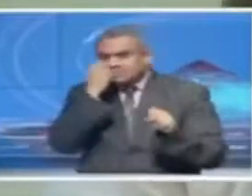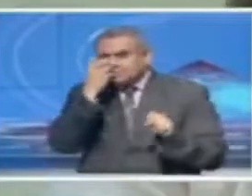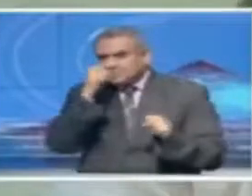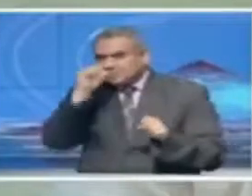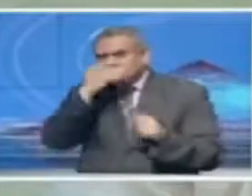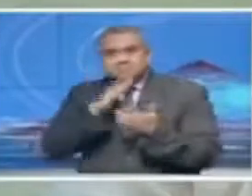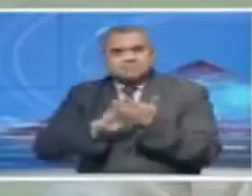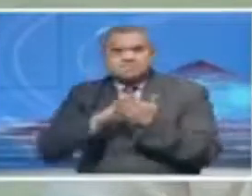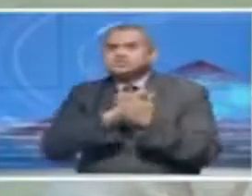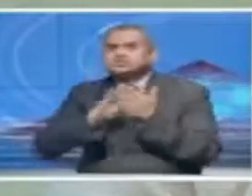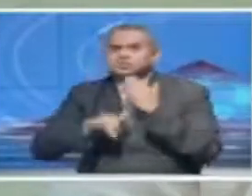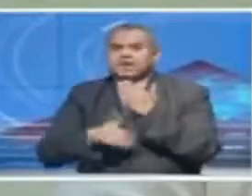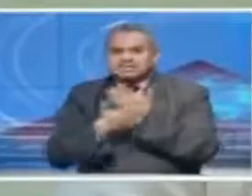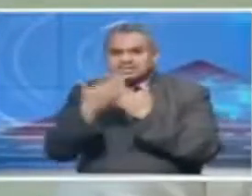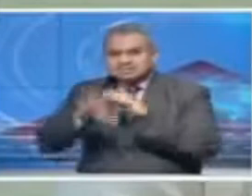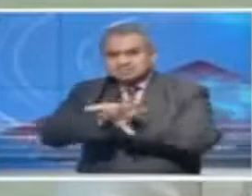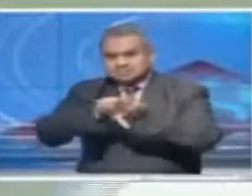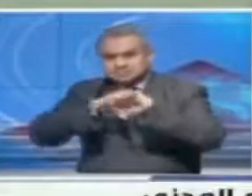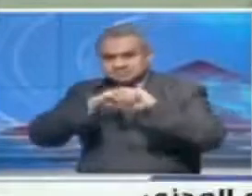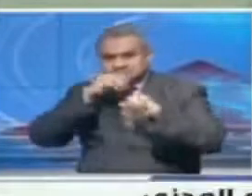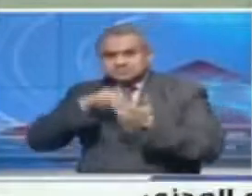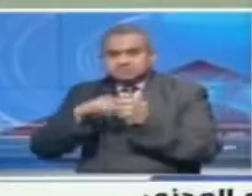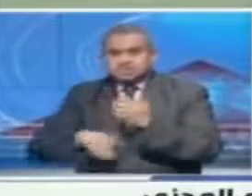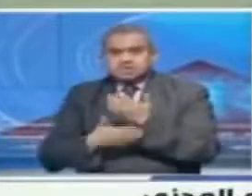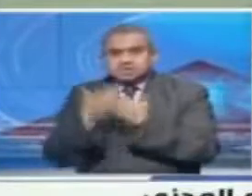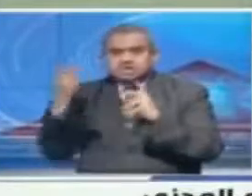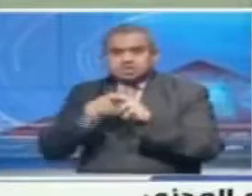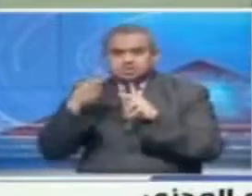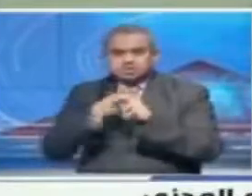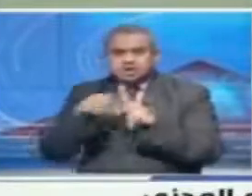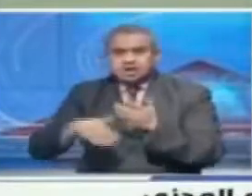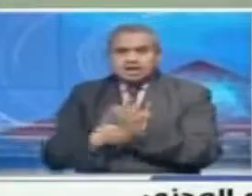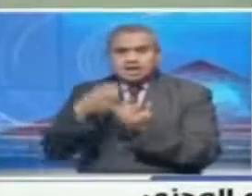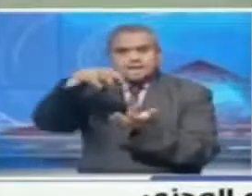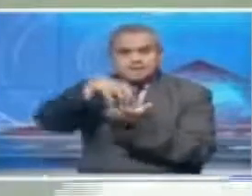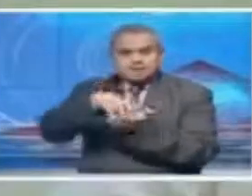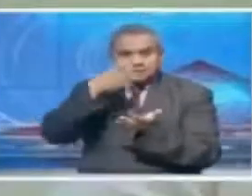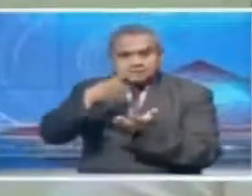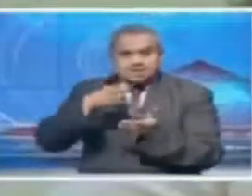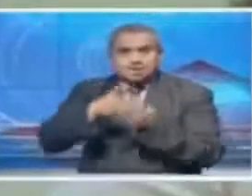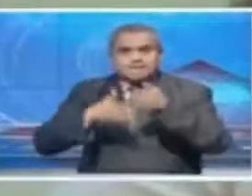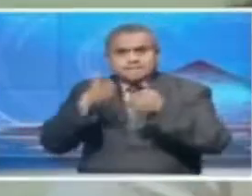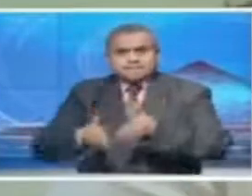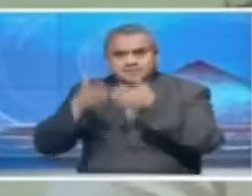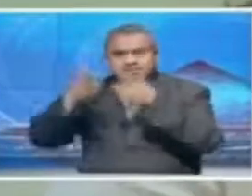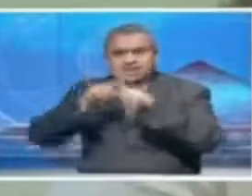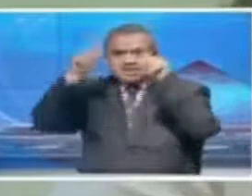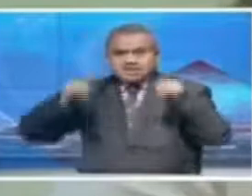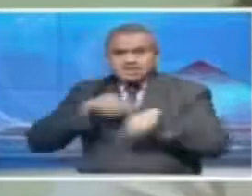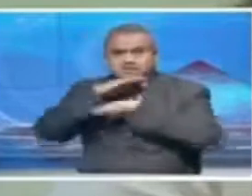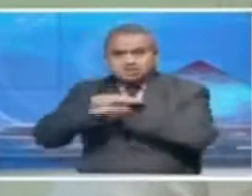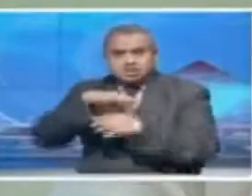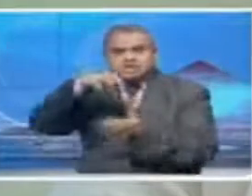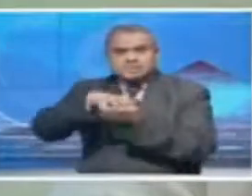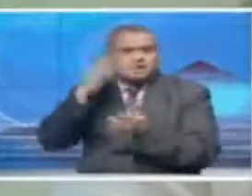بيتعمل دلوقتي. المواطن هيبقى عنده بيت، هيبقى عنده سقف، هيبقى عنده شبابيك، هيبقى عنده سكن